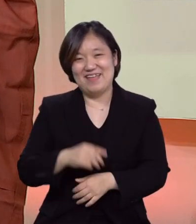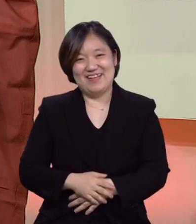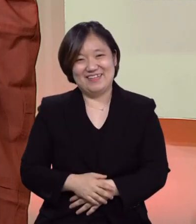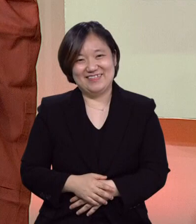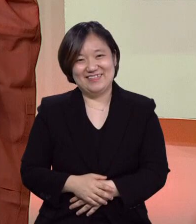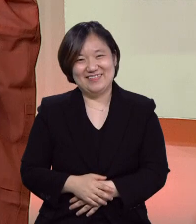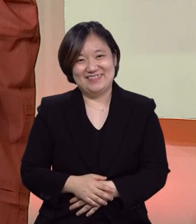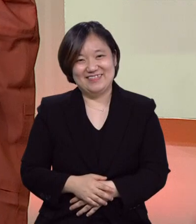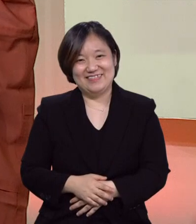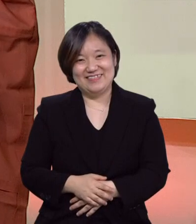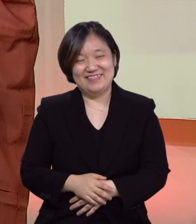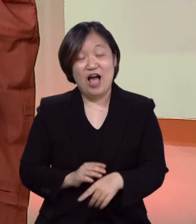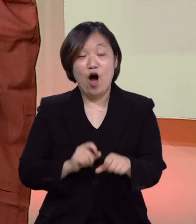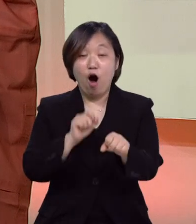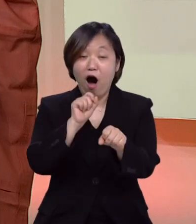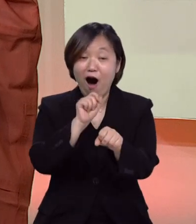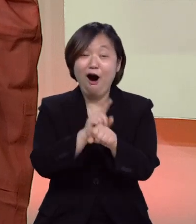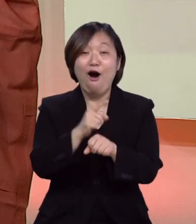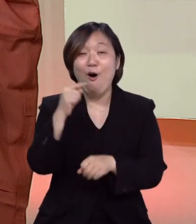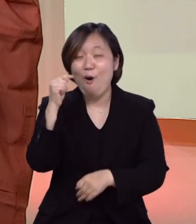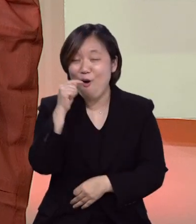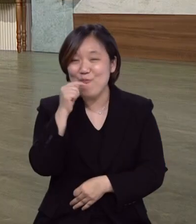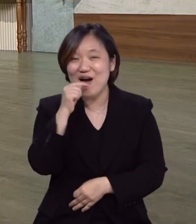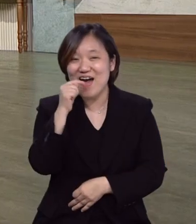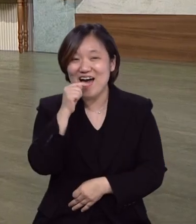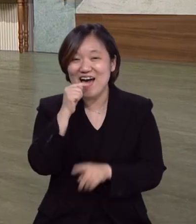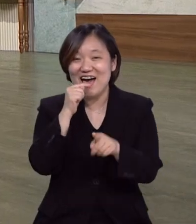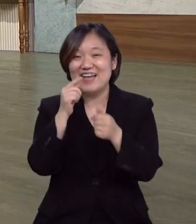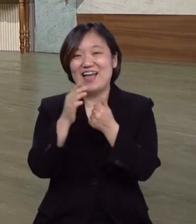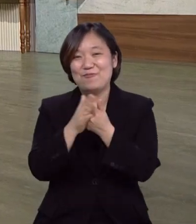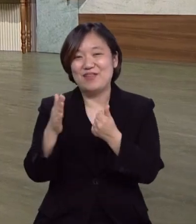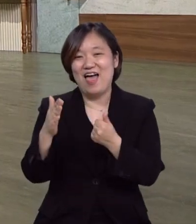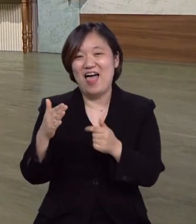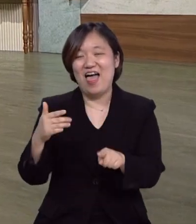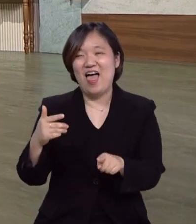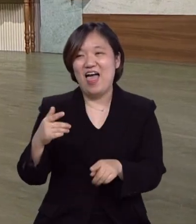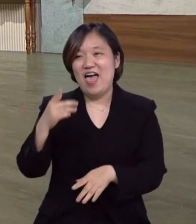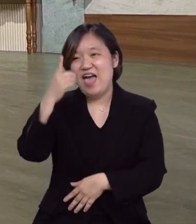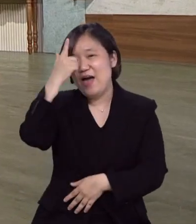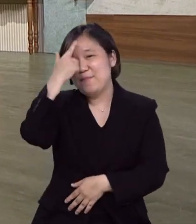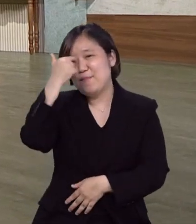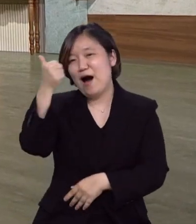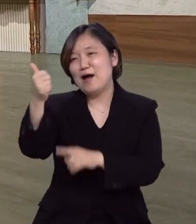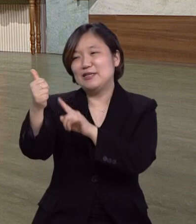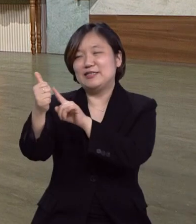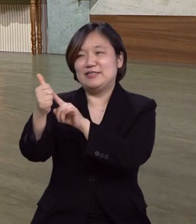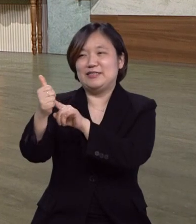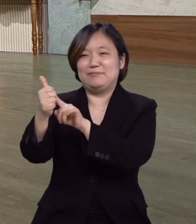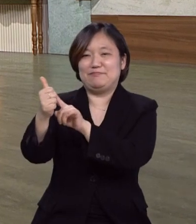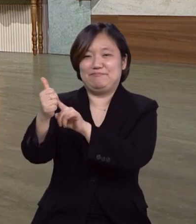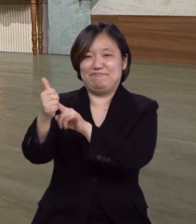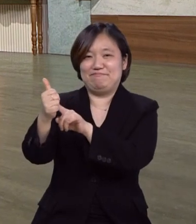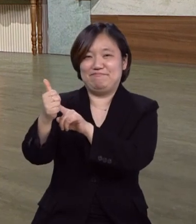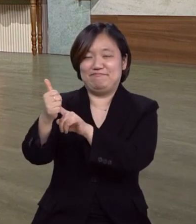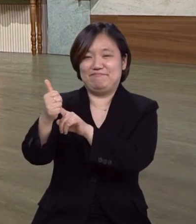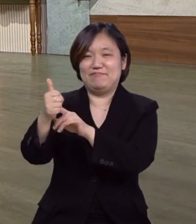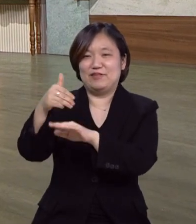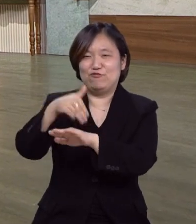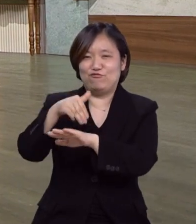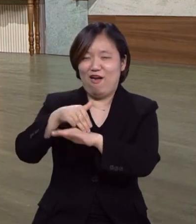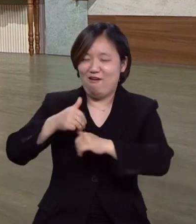물론 그런 독한 성격이 있으셔서 그렇게 당신의 몸을 아끼지 않고 생명을 걸고 수행하실 수가 있었던